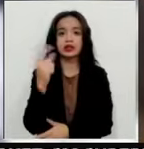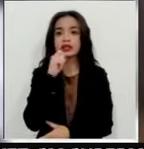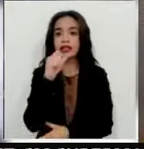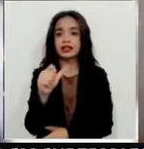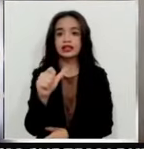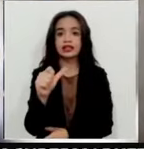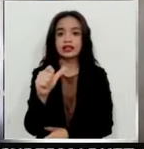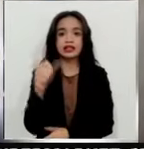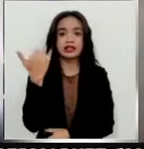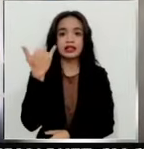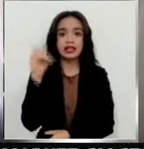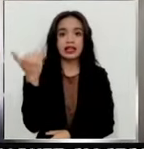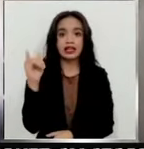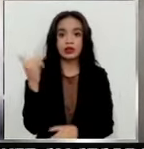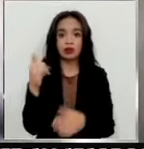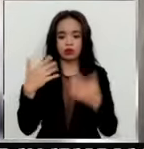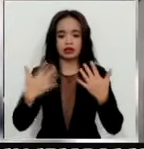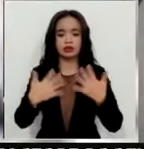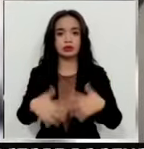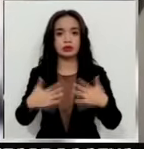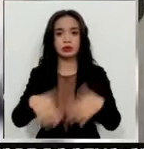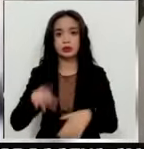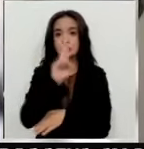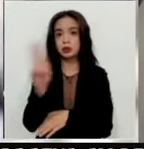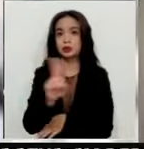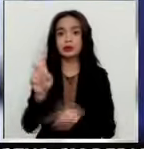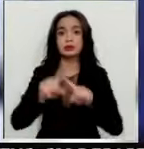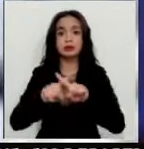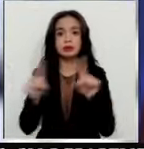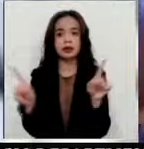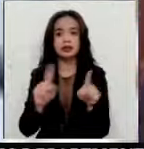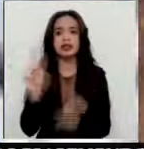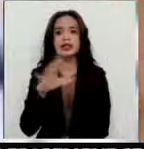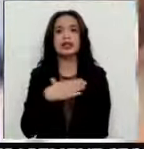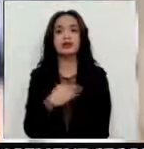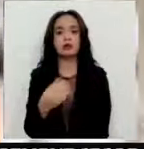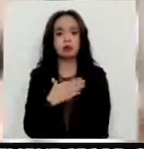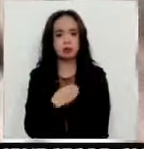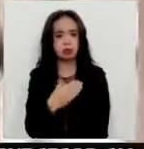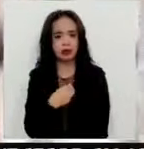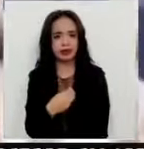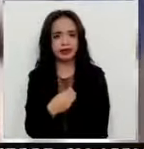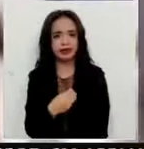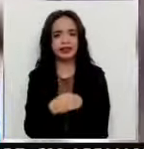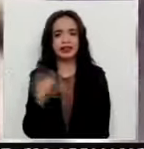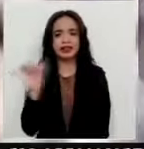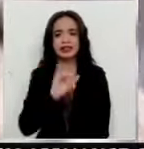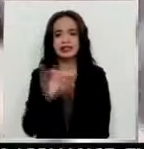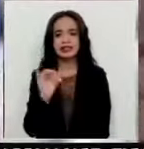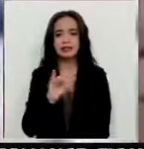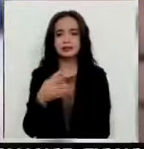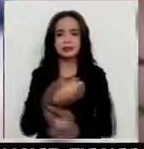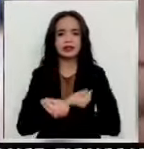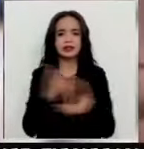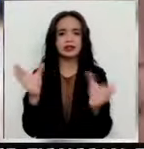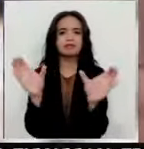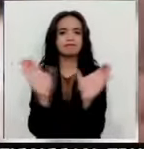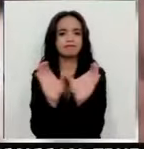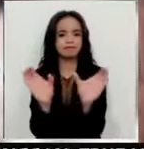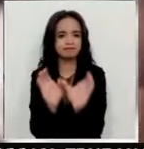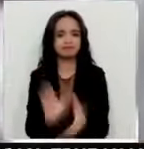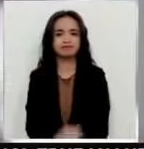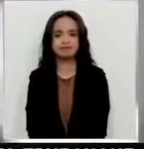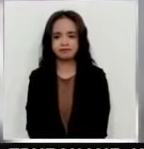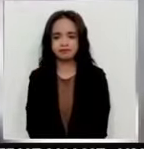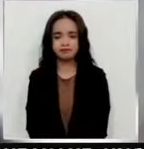mga detainee ang suot nilang damit, kundi kasing puti na ng mga sertipikong ipinamahagi sa kanila. Ano po yung papel